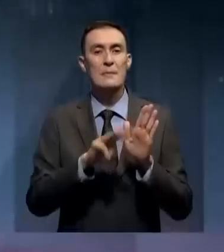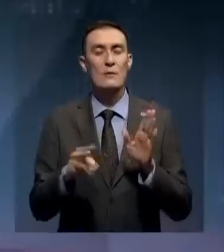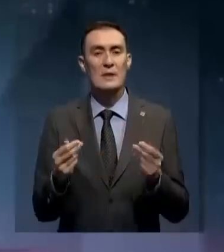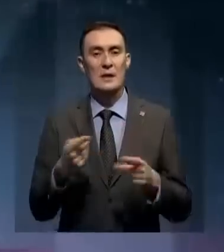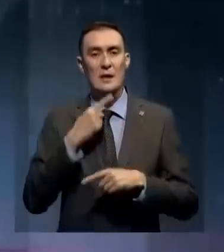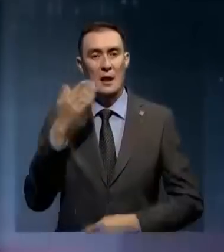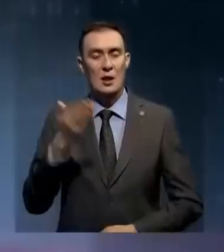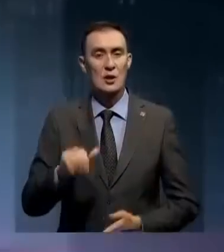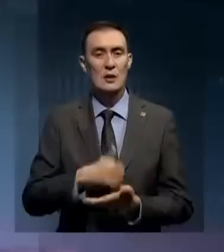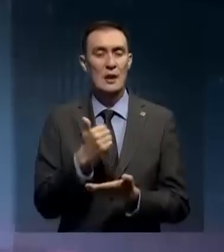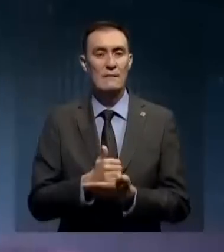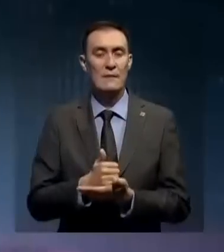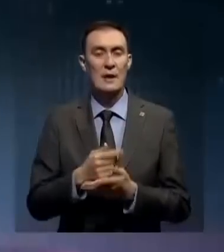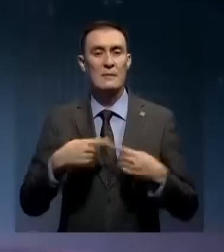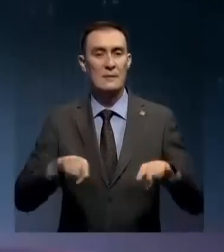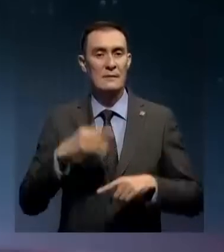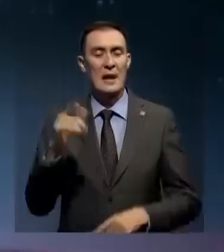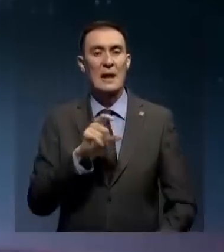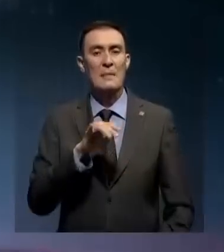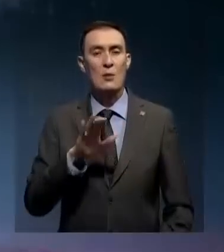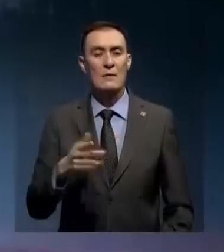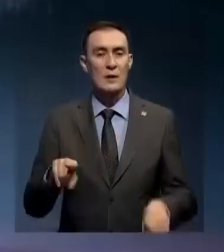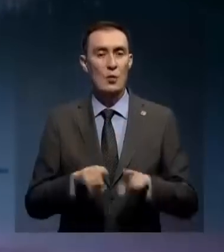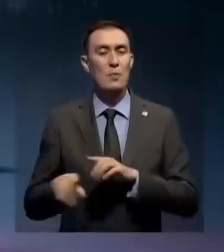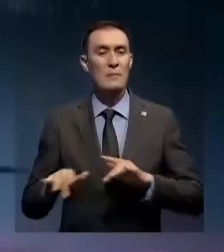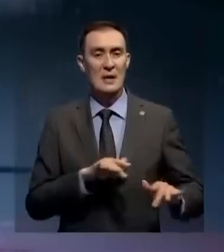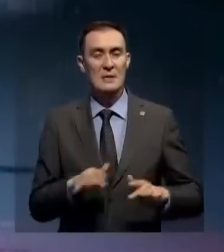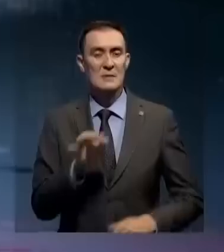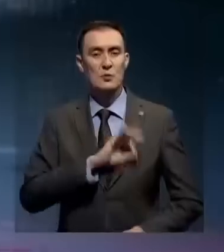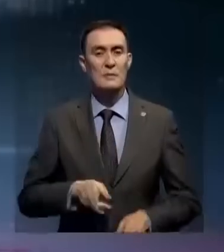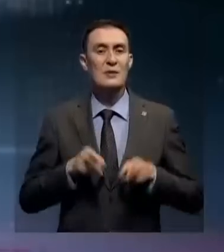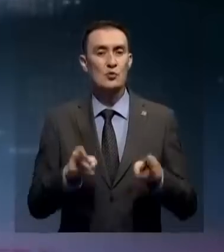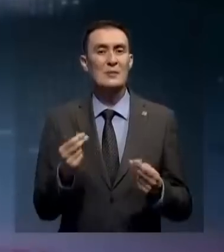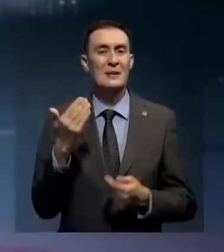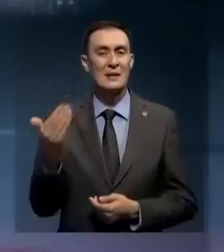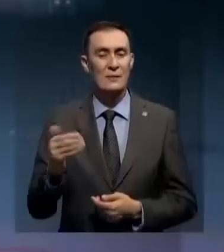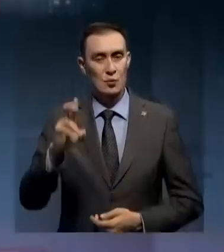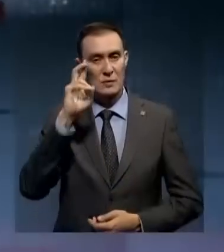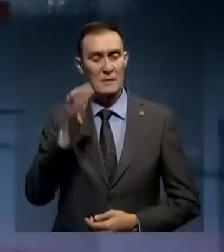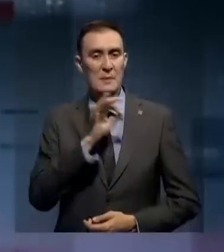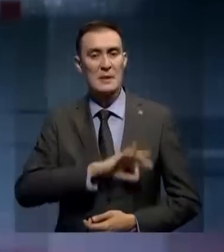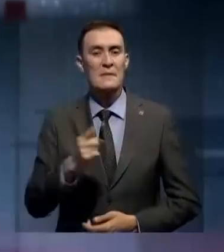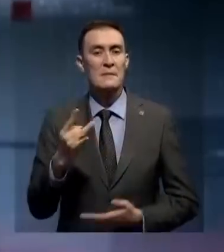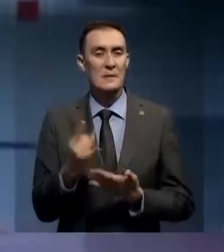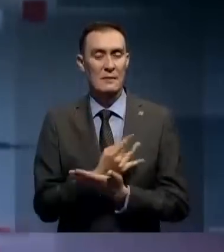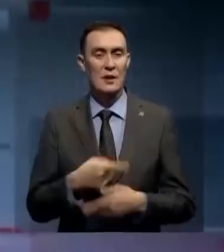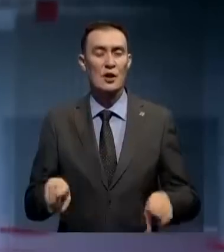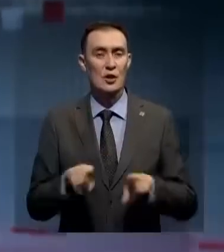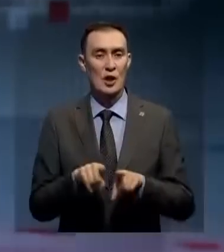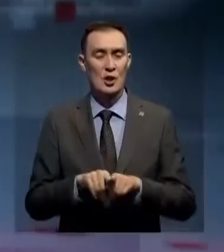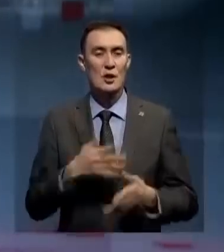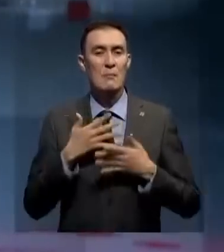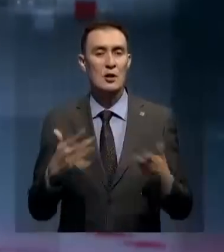президенту доложил глава ведомства Жанат Элиманов. Такой механизм использования преступных денег в стране применили впервые. Кроме